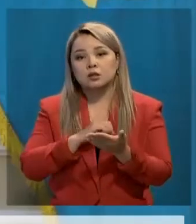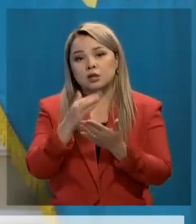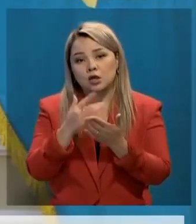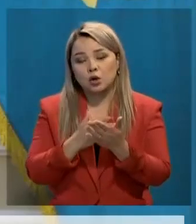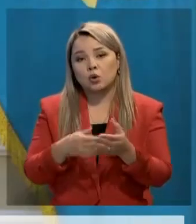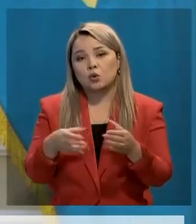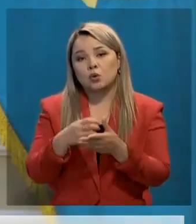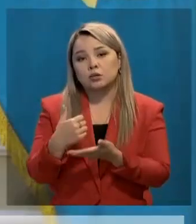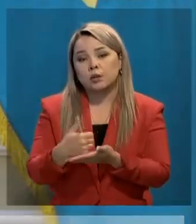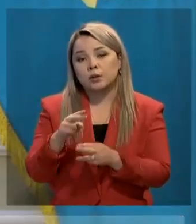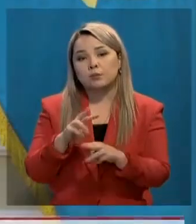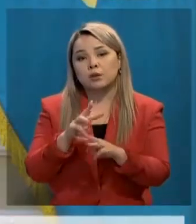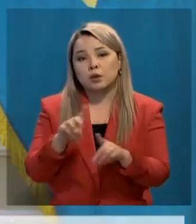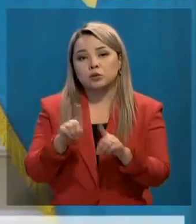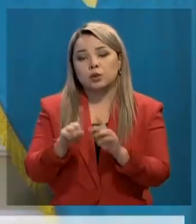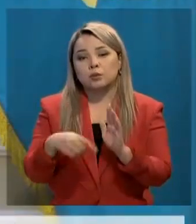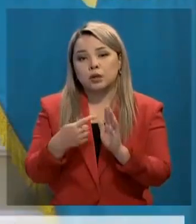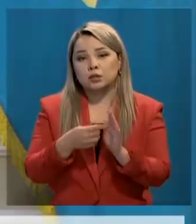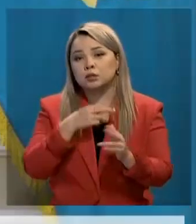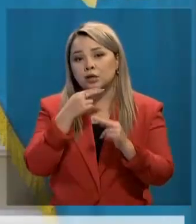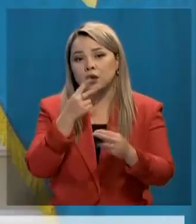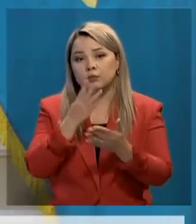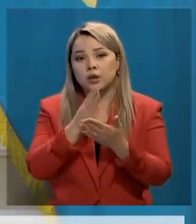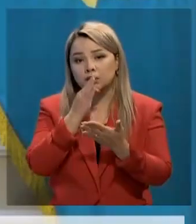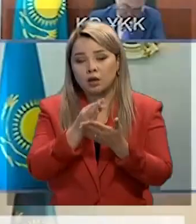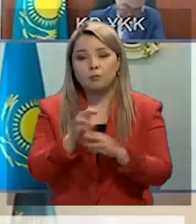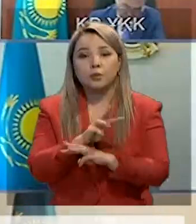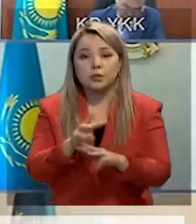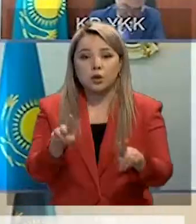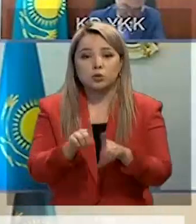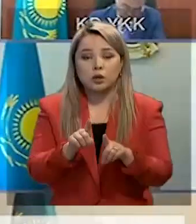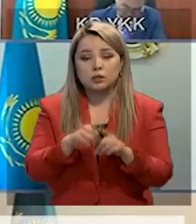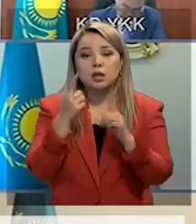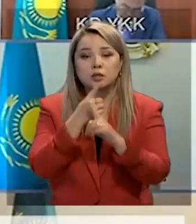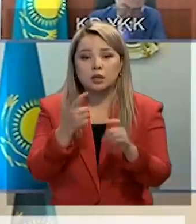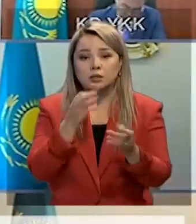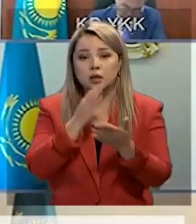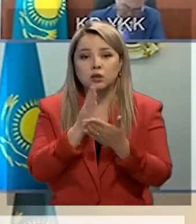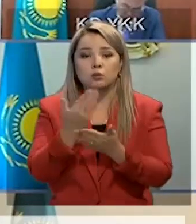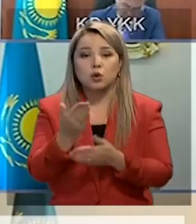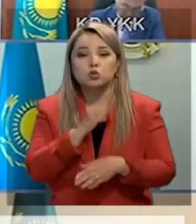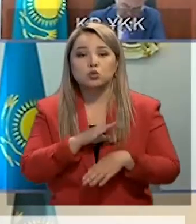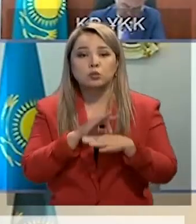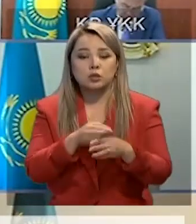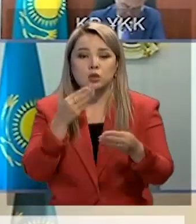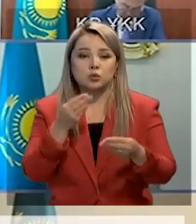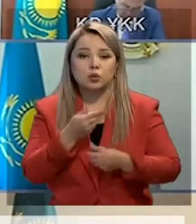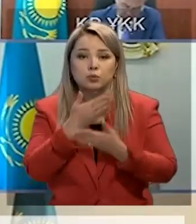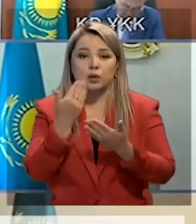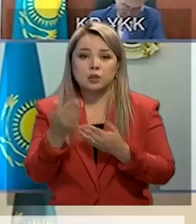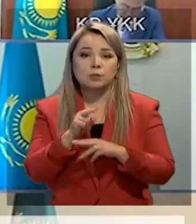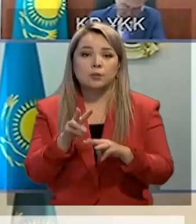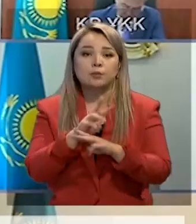кураторы ретінде премьер-министр осы мәселеге баса мән берген жөн. Министрге ескерту жасайым. Сіздің жұмысыңызға көңілім толмайды.